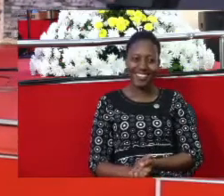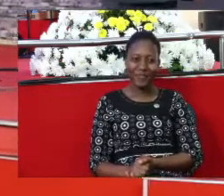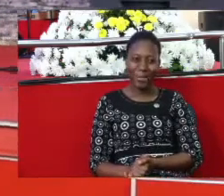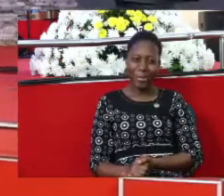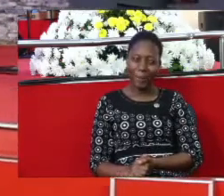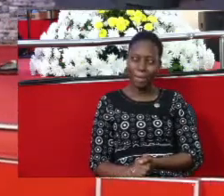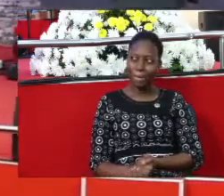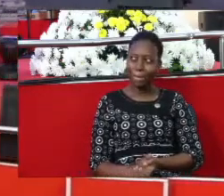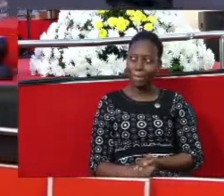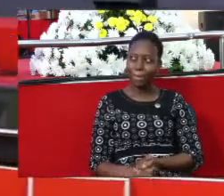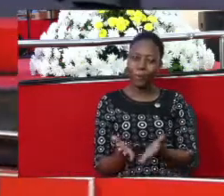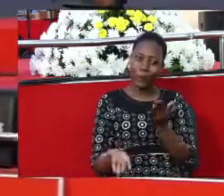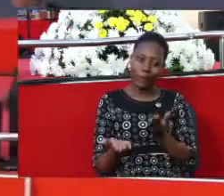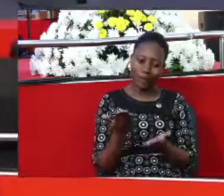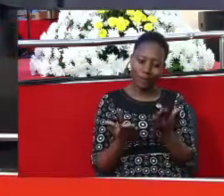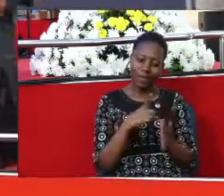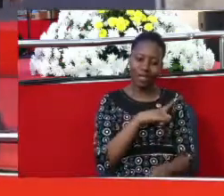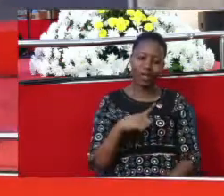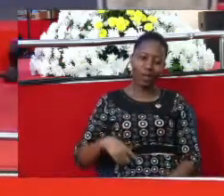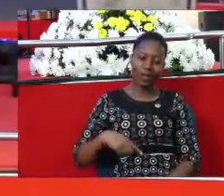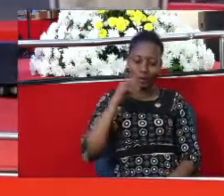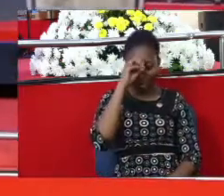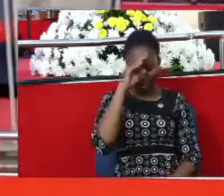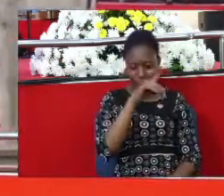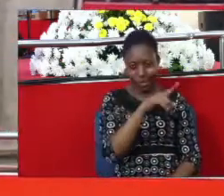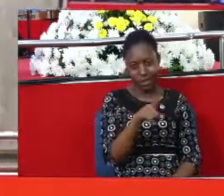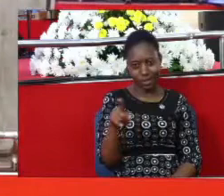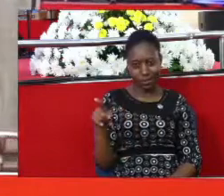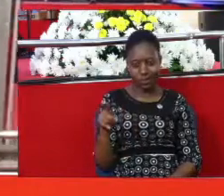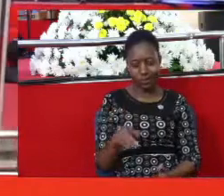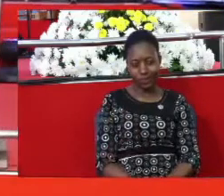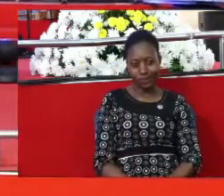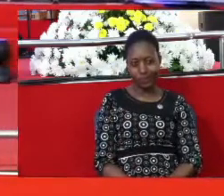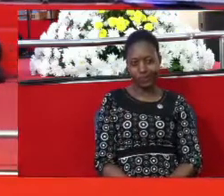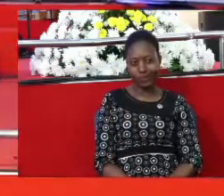Oh, may God surprise you. May the Lord surprise you.